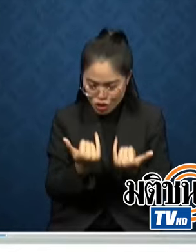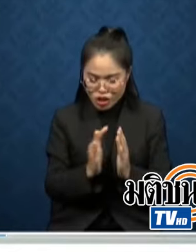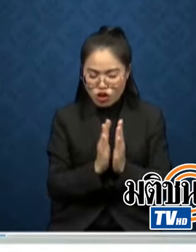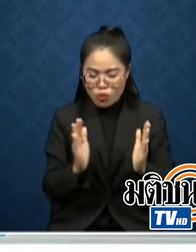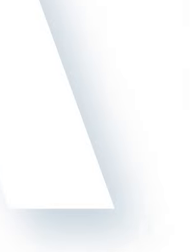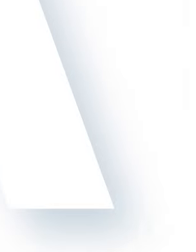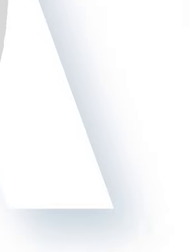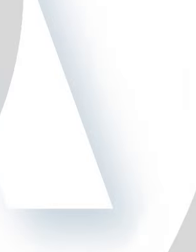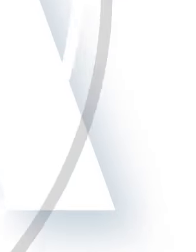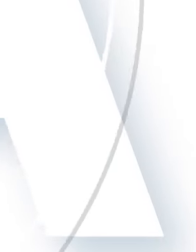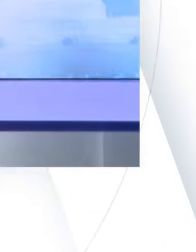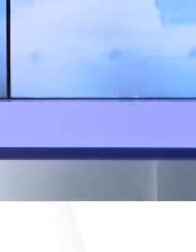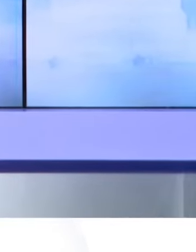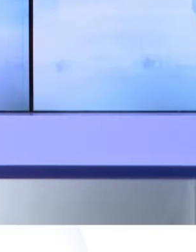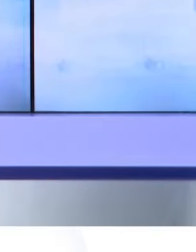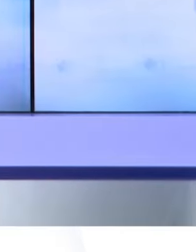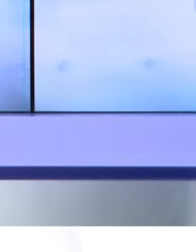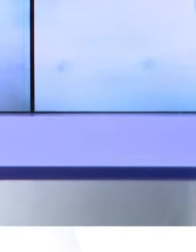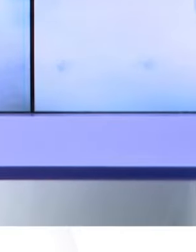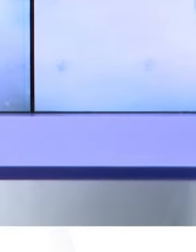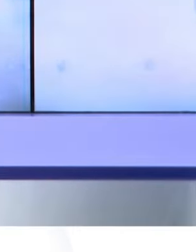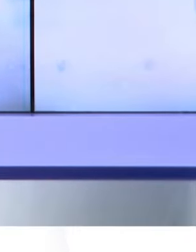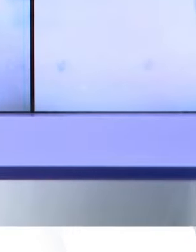ครับ ดูคลิปจบแล้วนะครับ